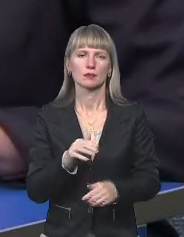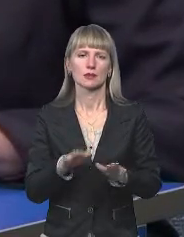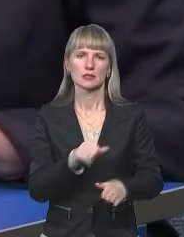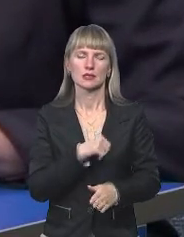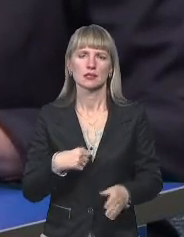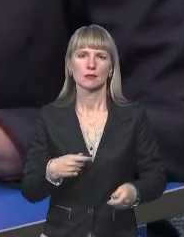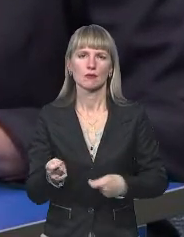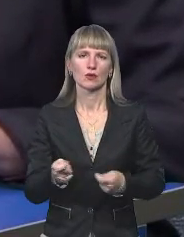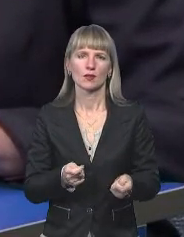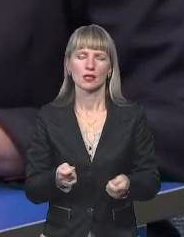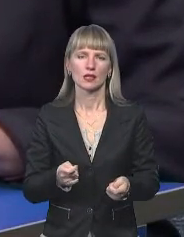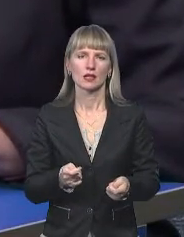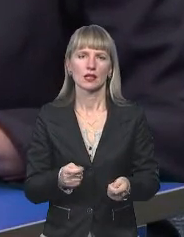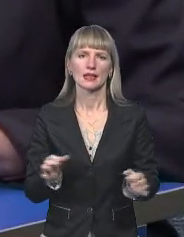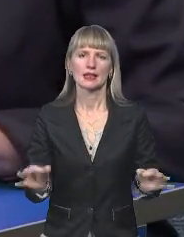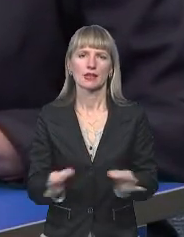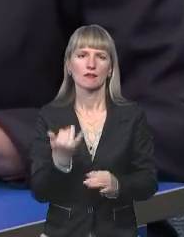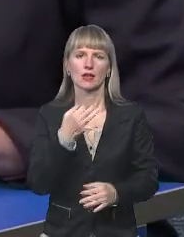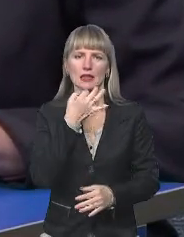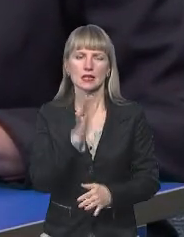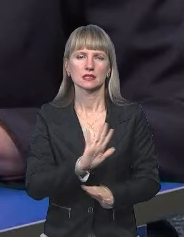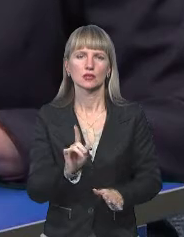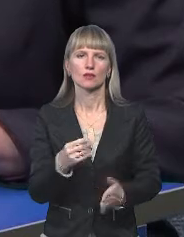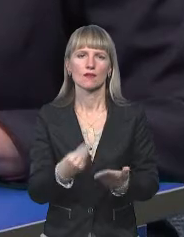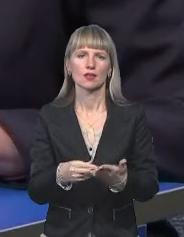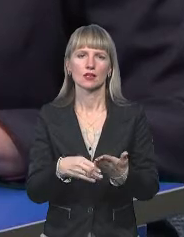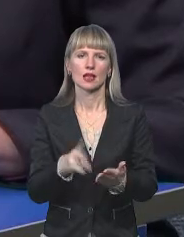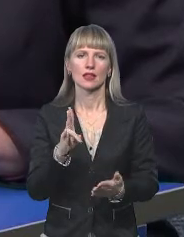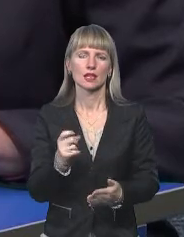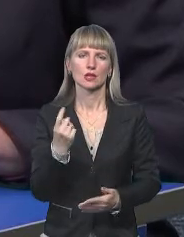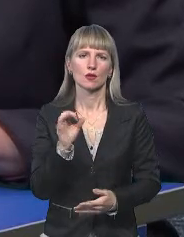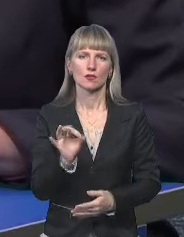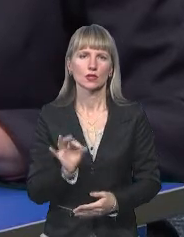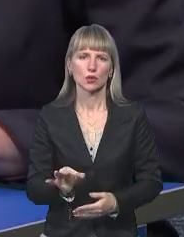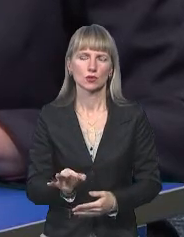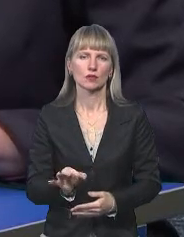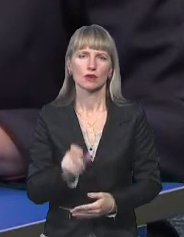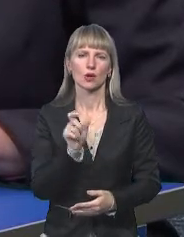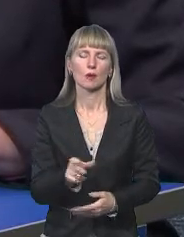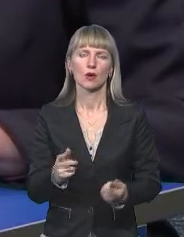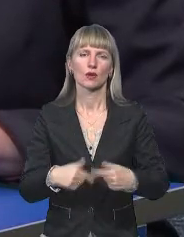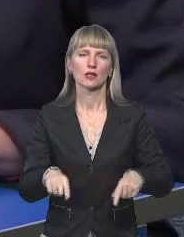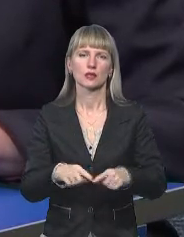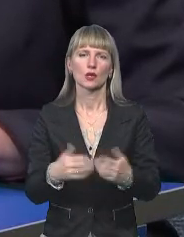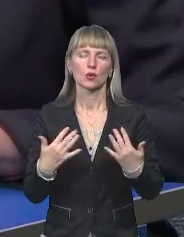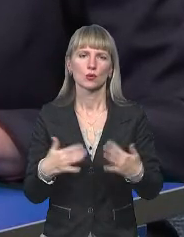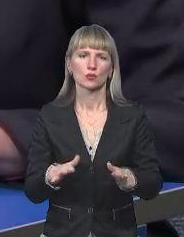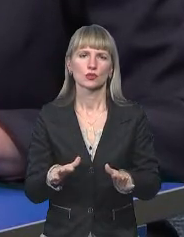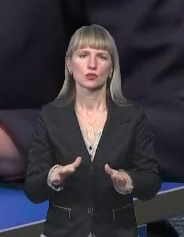бюджету, органи місцевого самоврядування ніколи вам не скажуть, що фінансується на 100%. Угу. Громадська організація вже